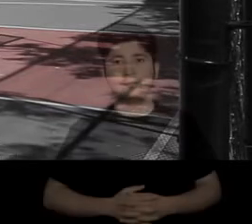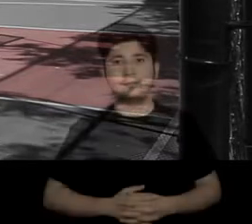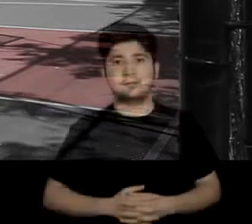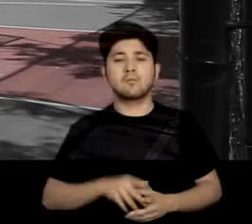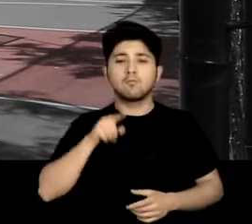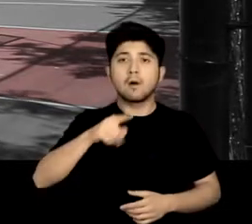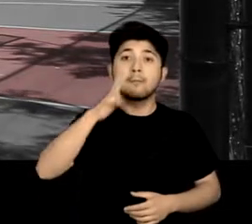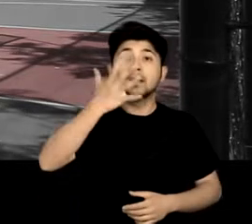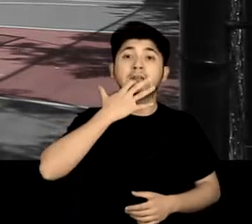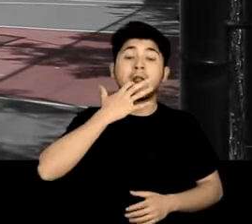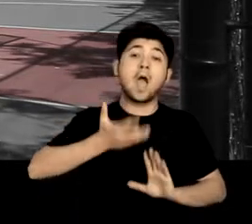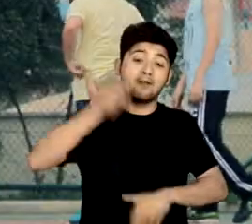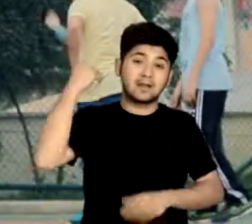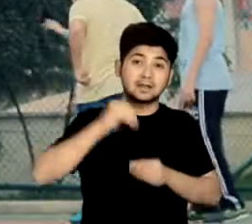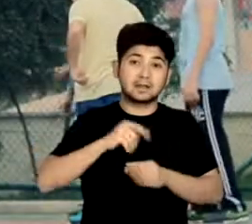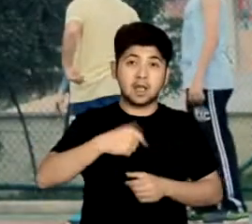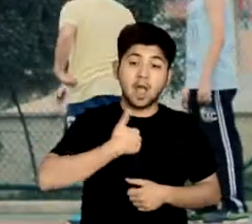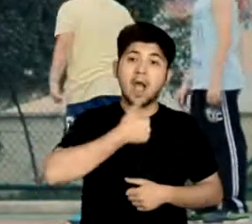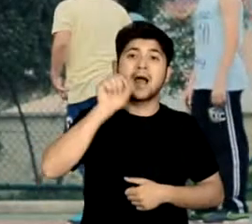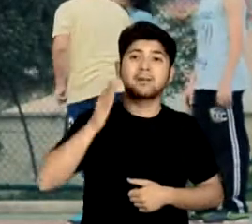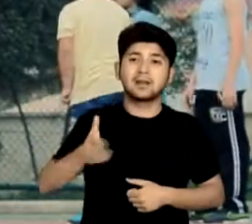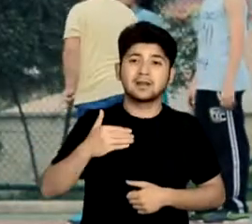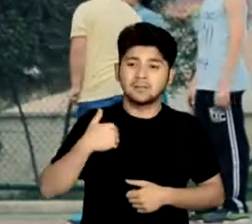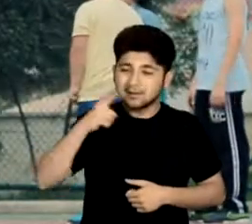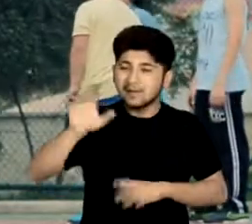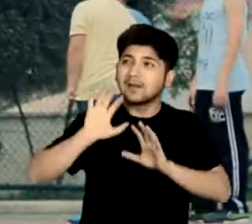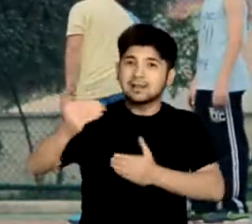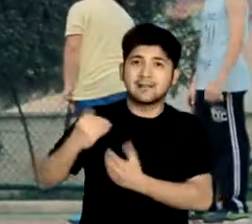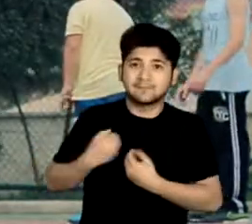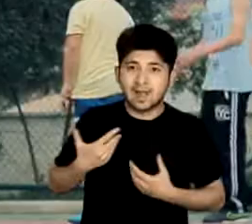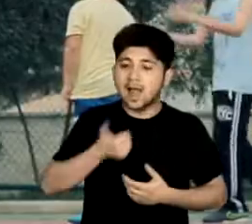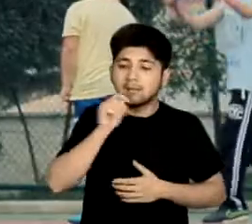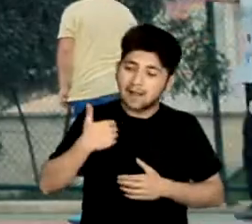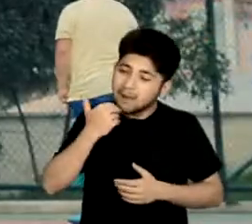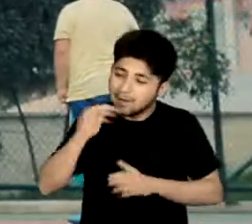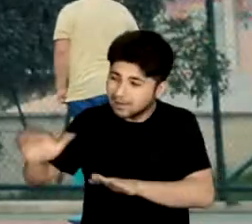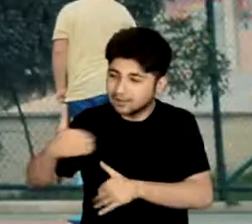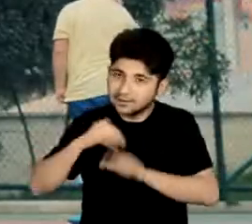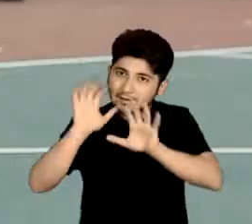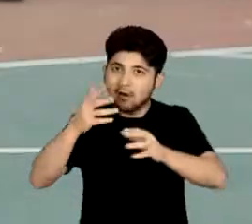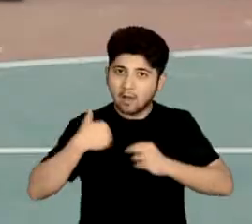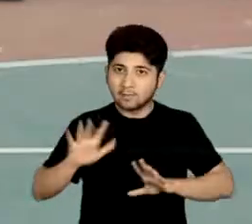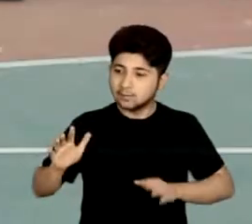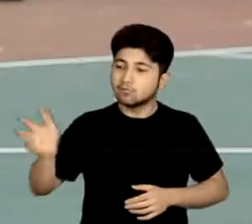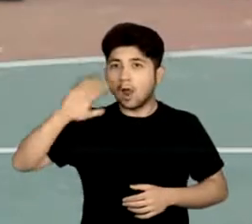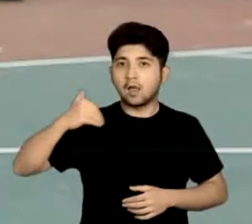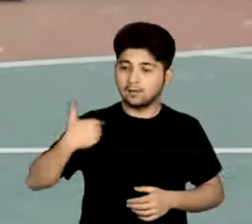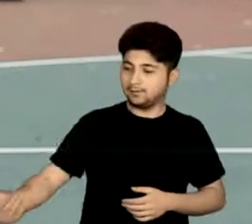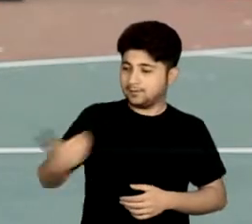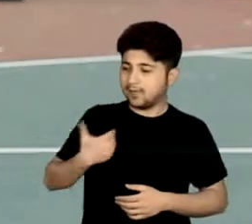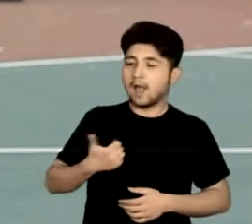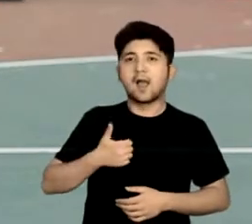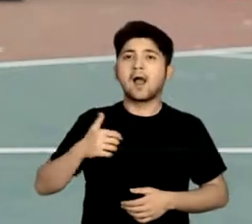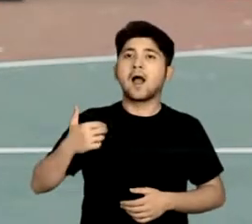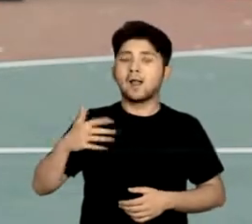Ben bundan 5 sene evveliyatında abilerime geliyordum. Abim bana şunu gösterir misin, abla bana bunu gösterebilir misin diye. Şimdi herkes bize